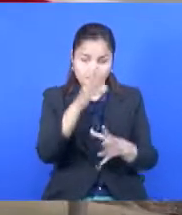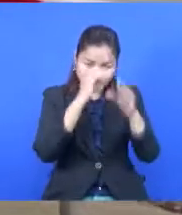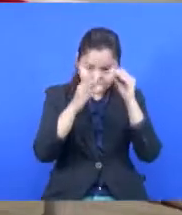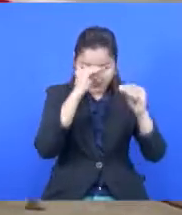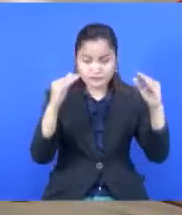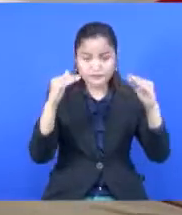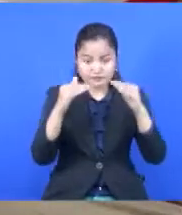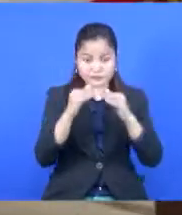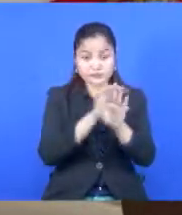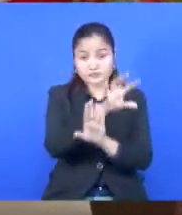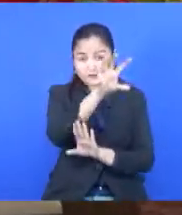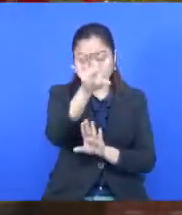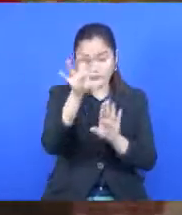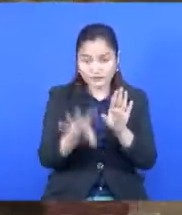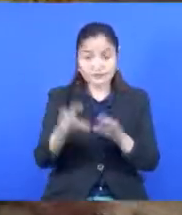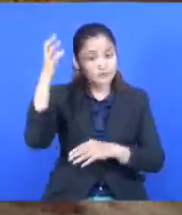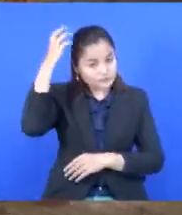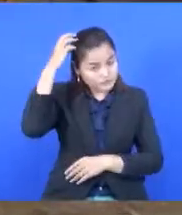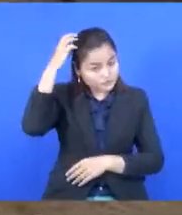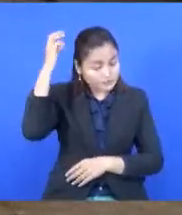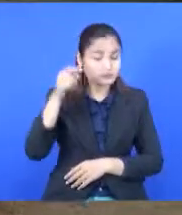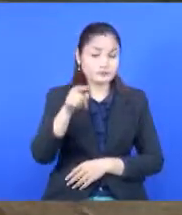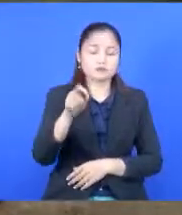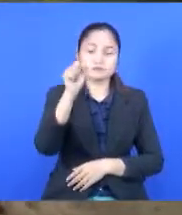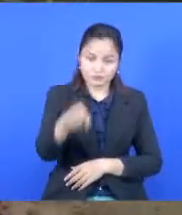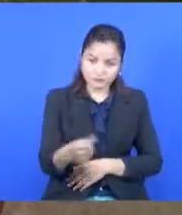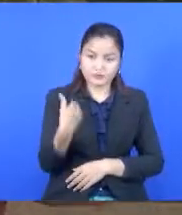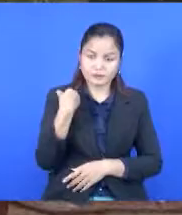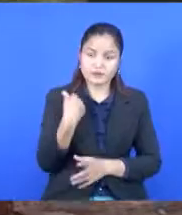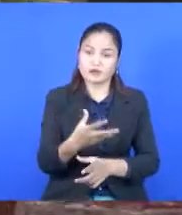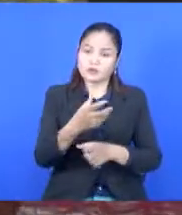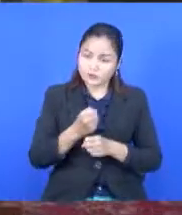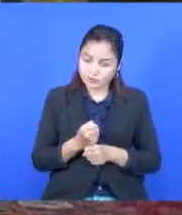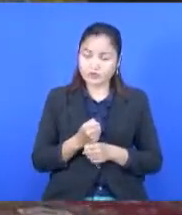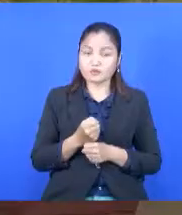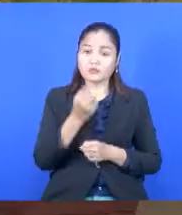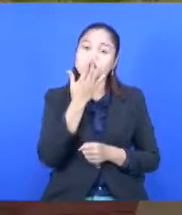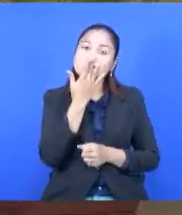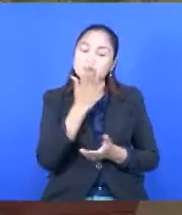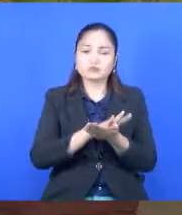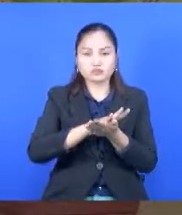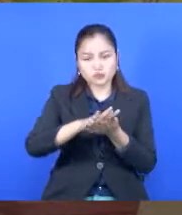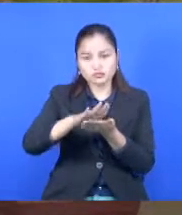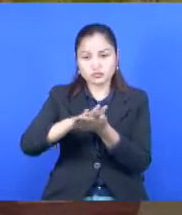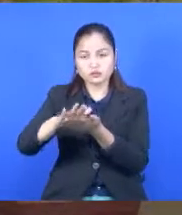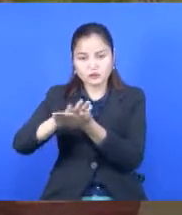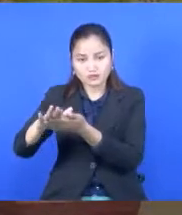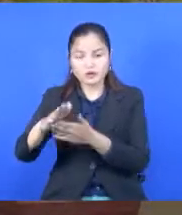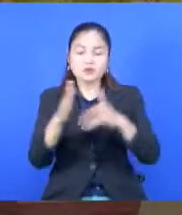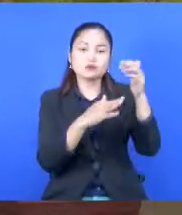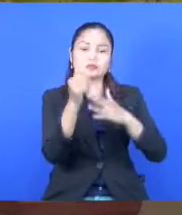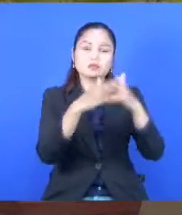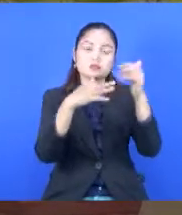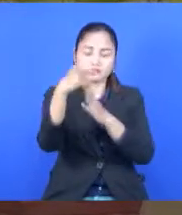មសិក្សាអណ្ដូងតោអង្គឃុំព្រៃក្របៅស្រុកកងមាសអាដាមអ៊ុនចិន្តាប្រធានគណៈ